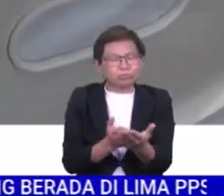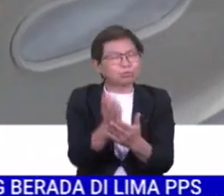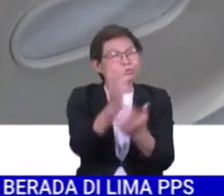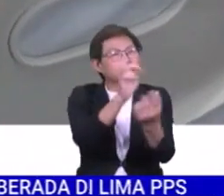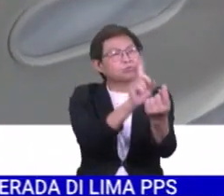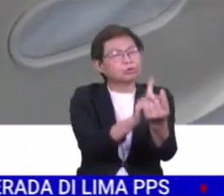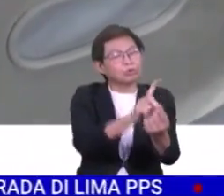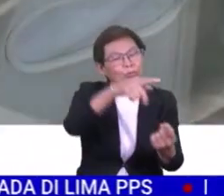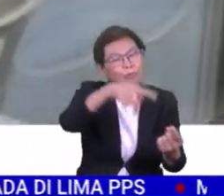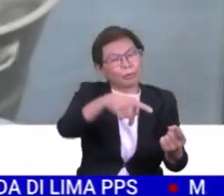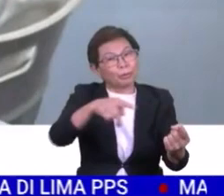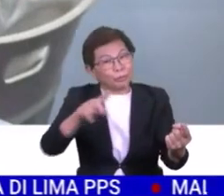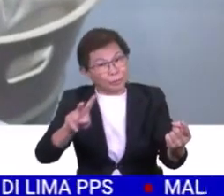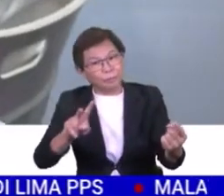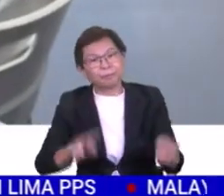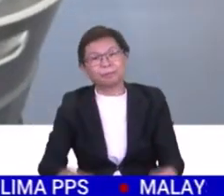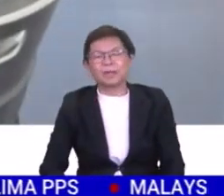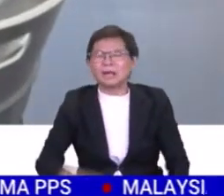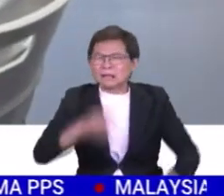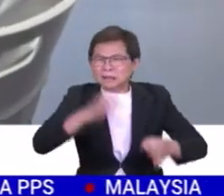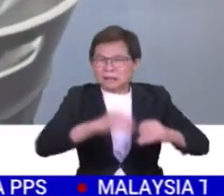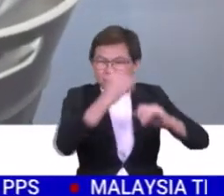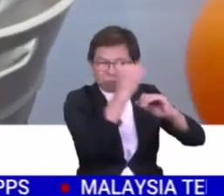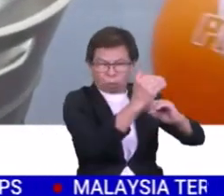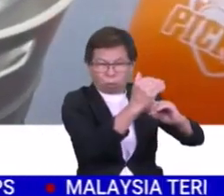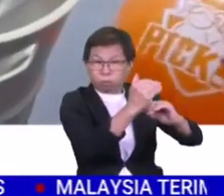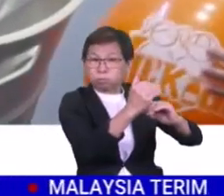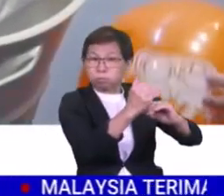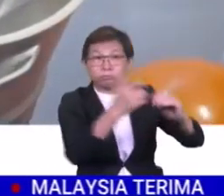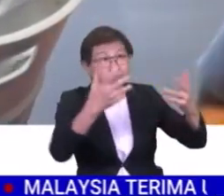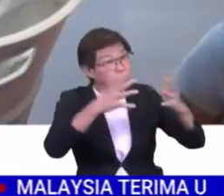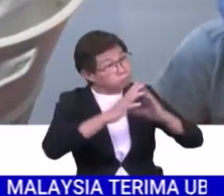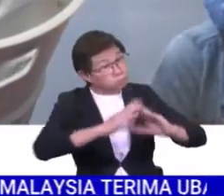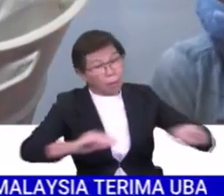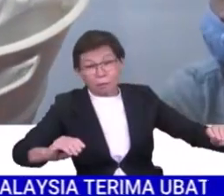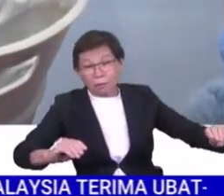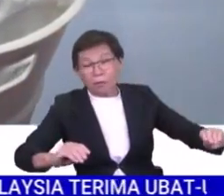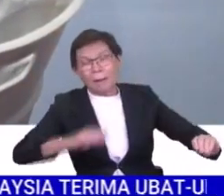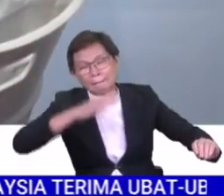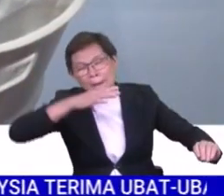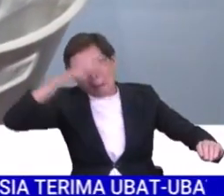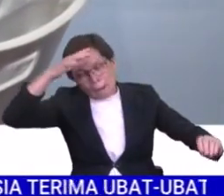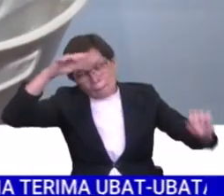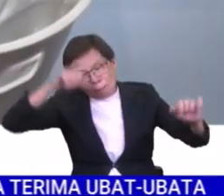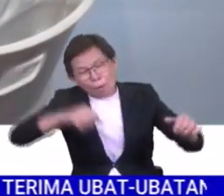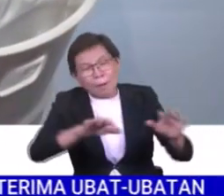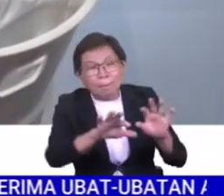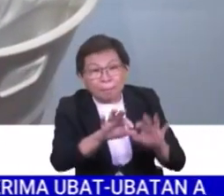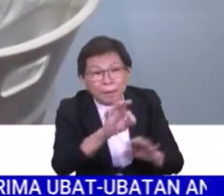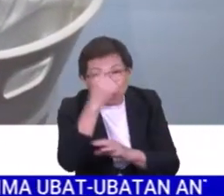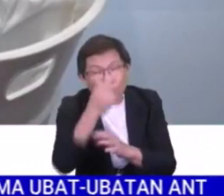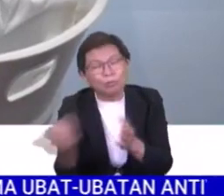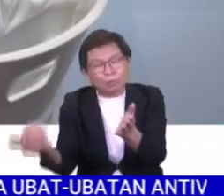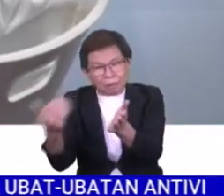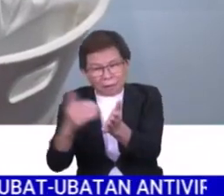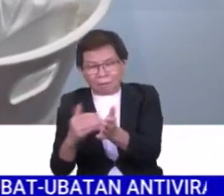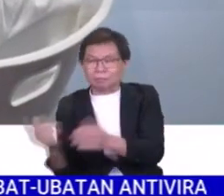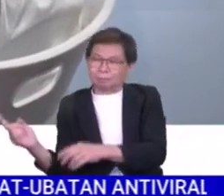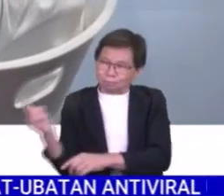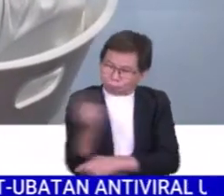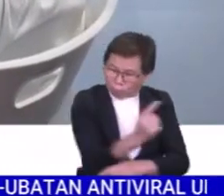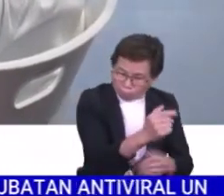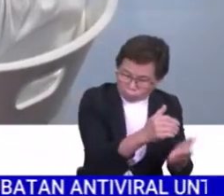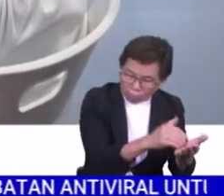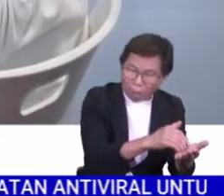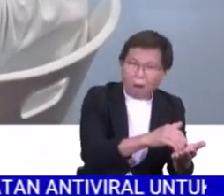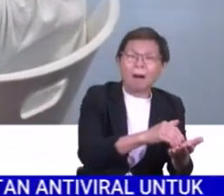di PPV tersebut. Sekiranya kota vaksinasi tersebut telah habis, ibu bapa boleh memilih untuk datang semula ke PPV